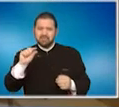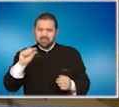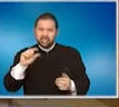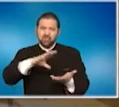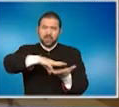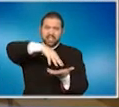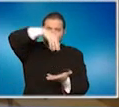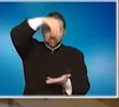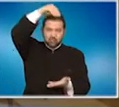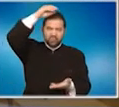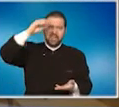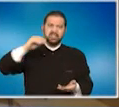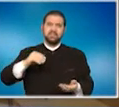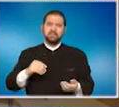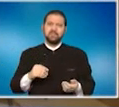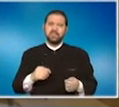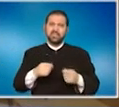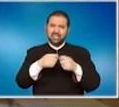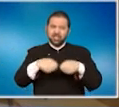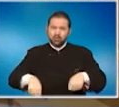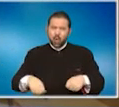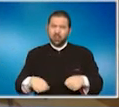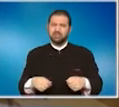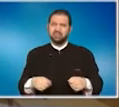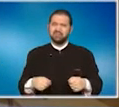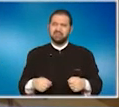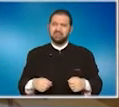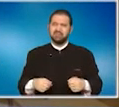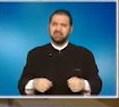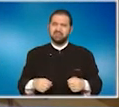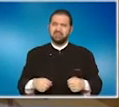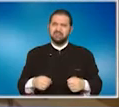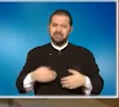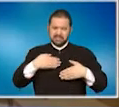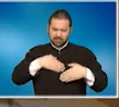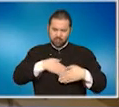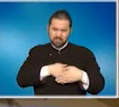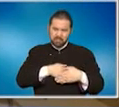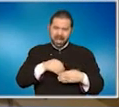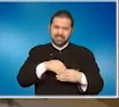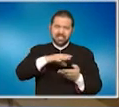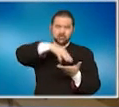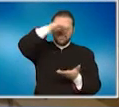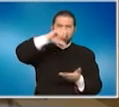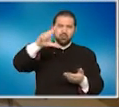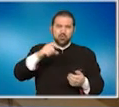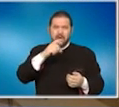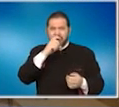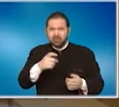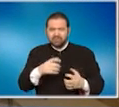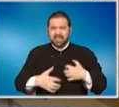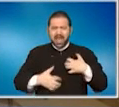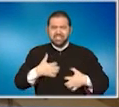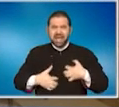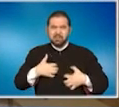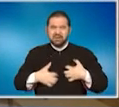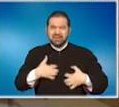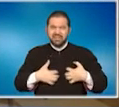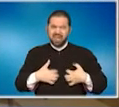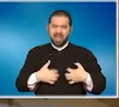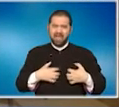de suflet și de tot ceea ce se cuberesc în sufletul lui, răutate, mânie și toate câte. S-a dat seama unde pot duce